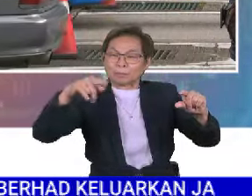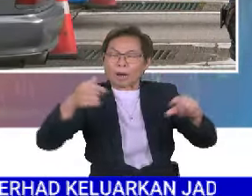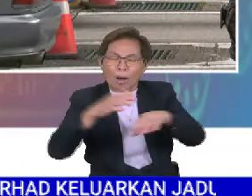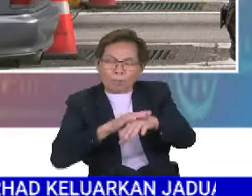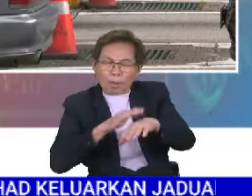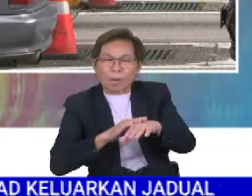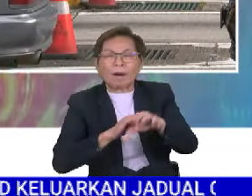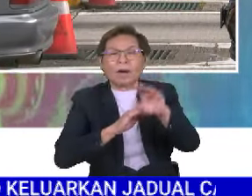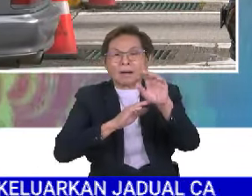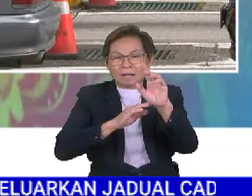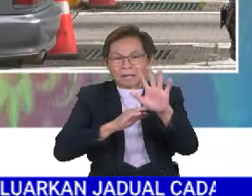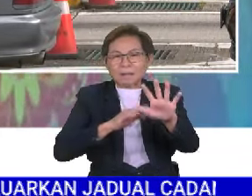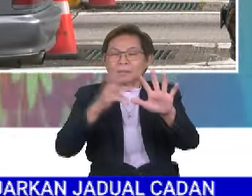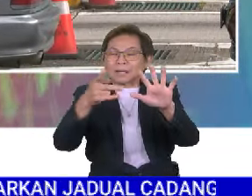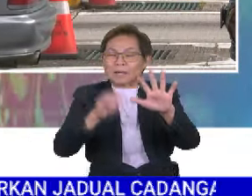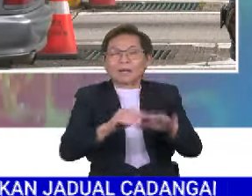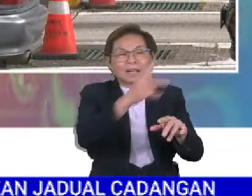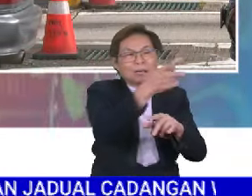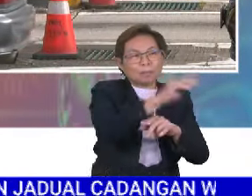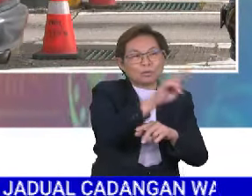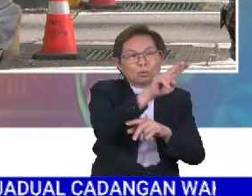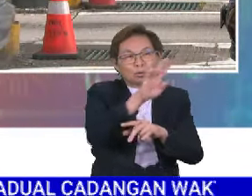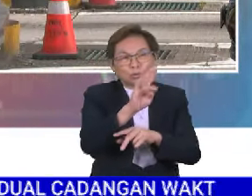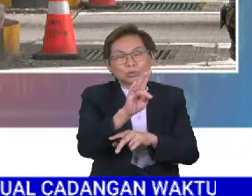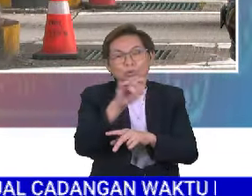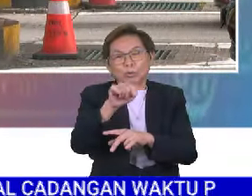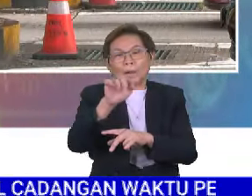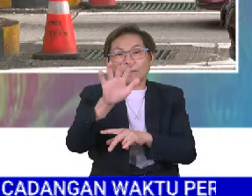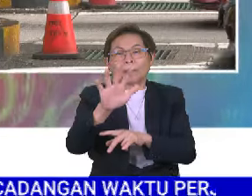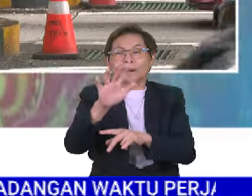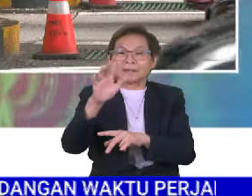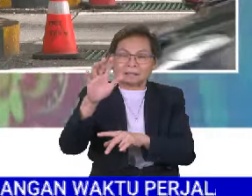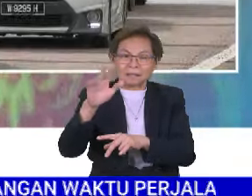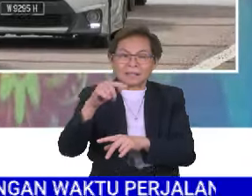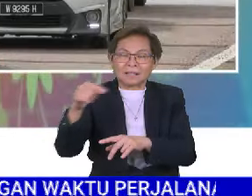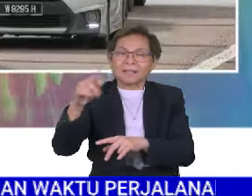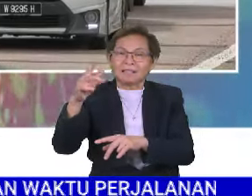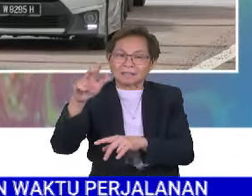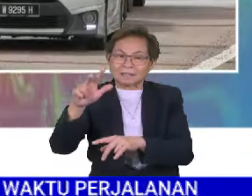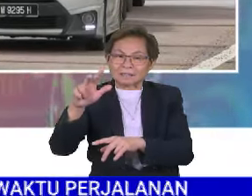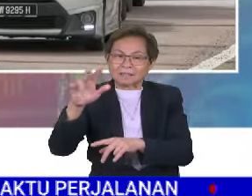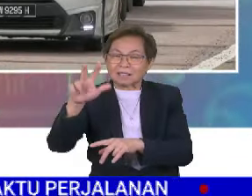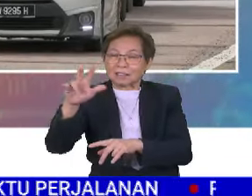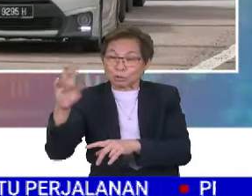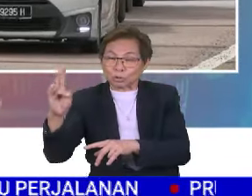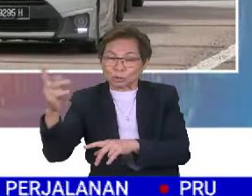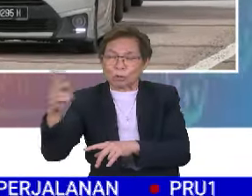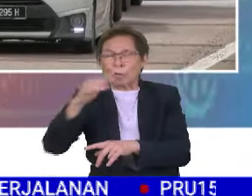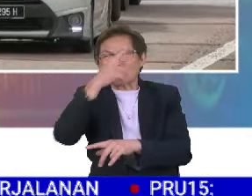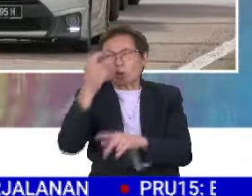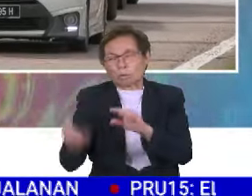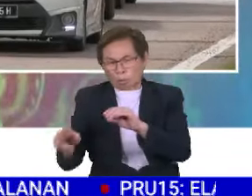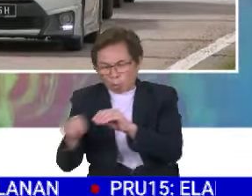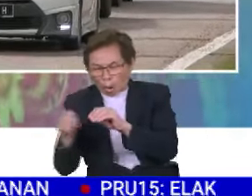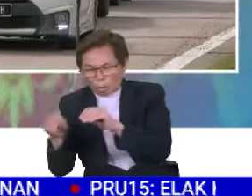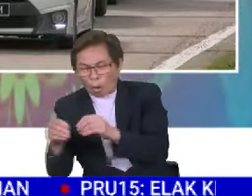9.5 kilometer dari kilometer 27.5 hingga kilometer 37 berikutan pertambahan